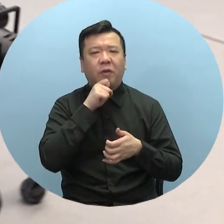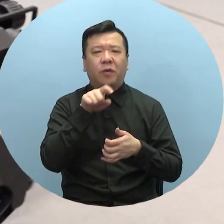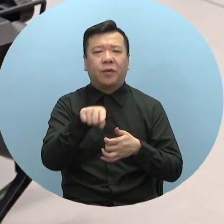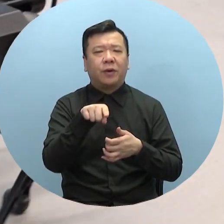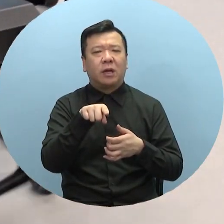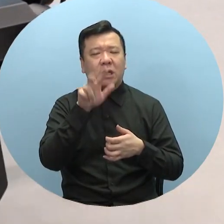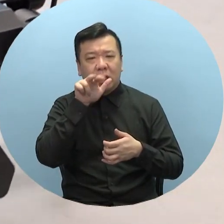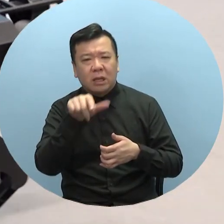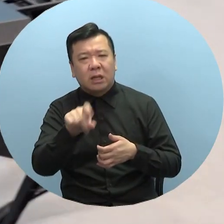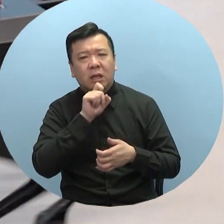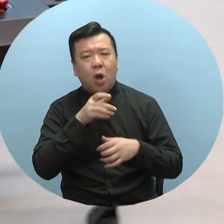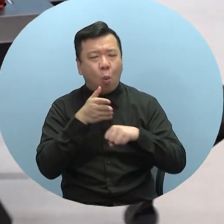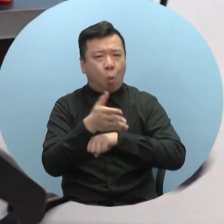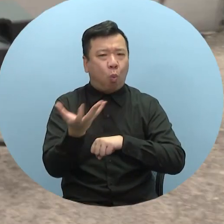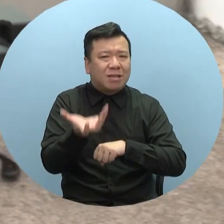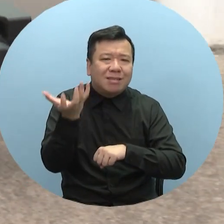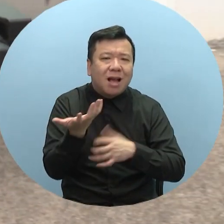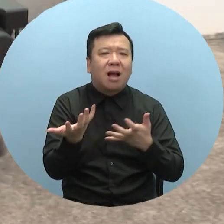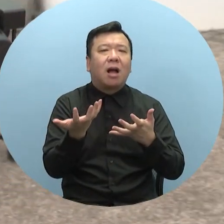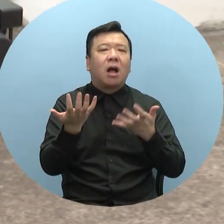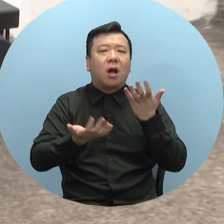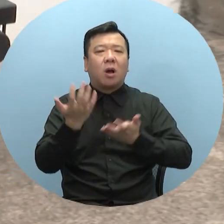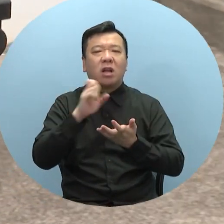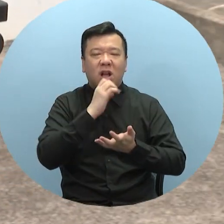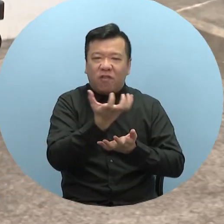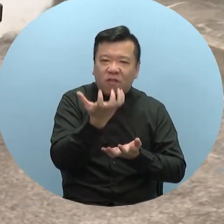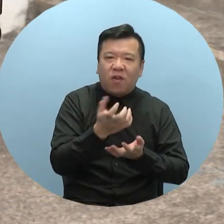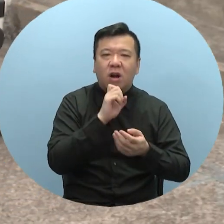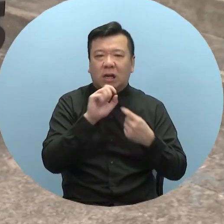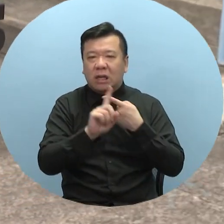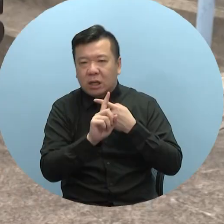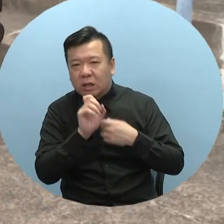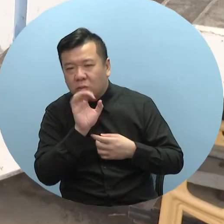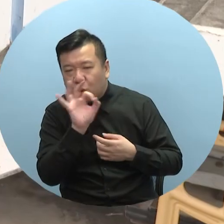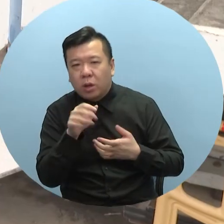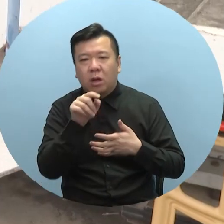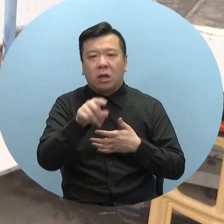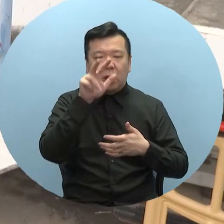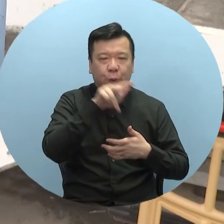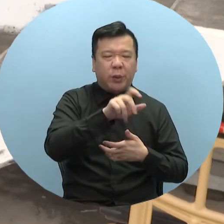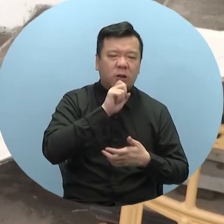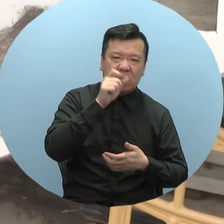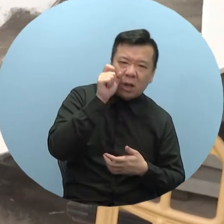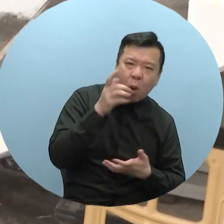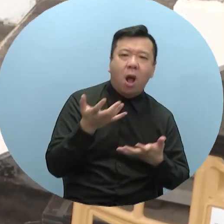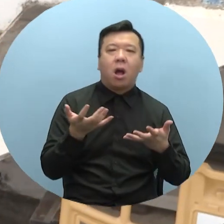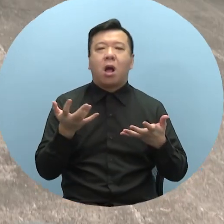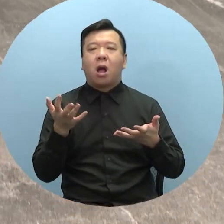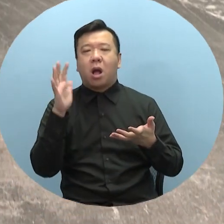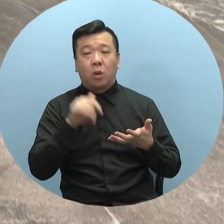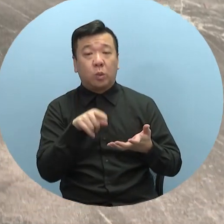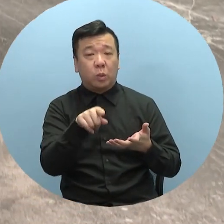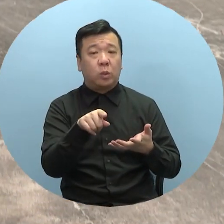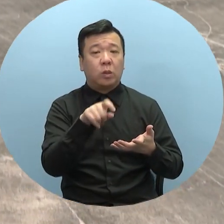備咧，睇下會唔會有一啲過熱嘅情況啊，或者會唔會有啲火種啊。如果佢偵測到呢啲異常嘅情況咧，就